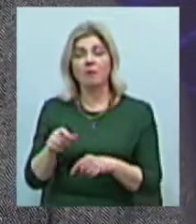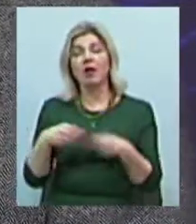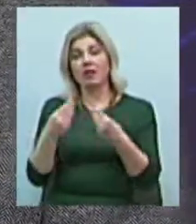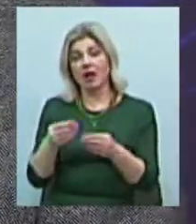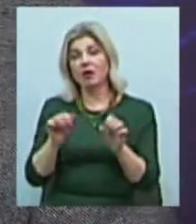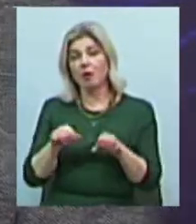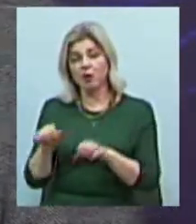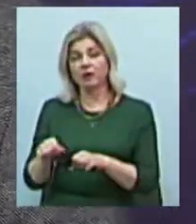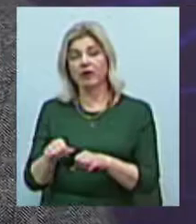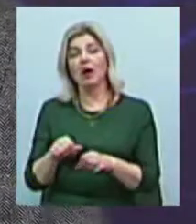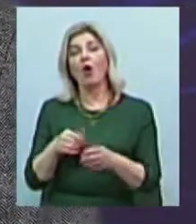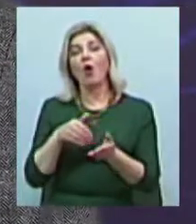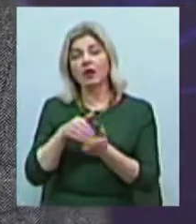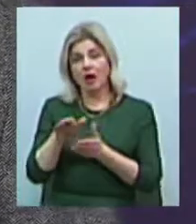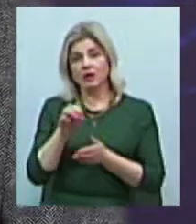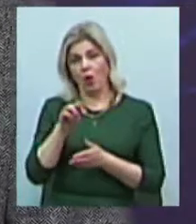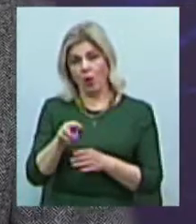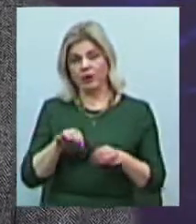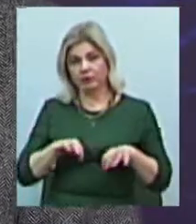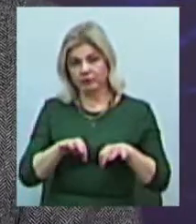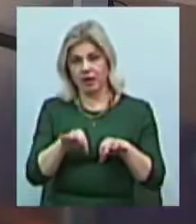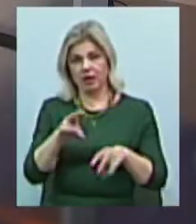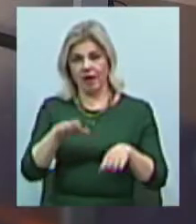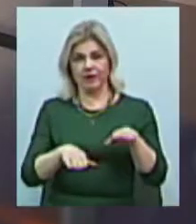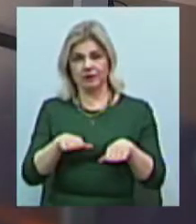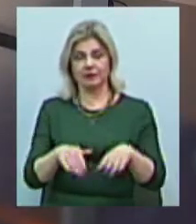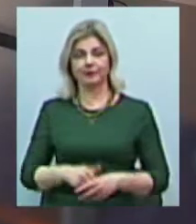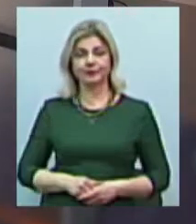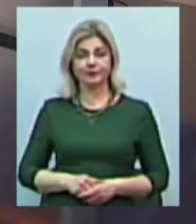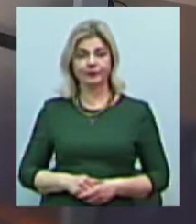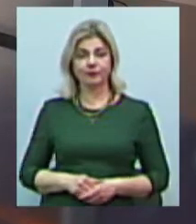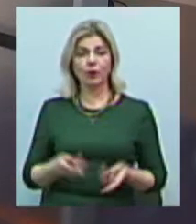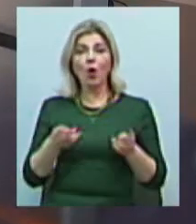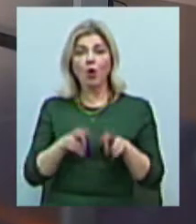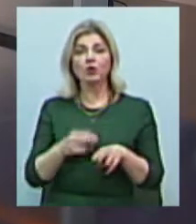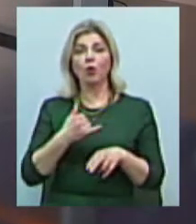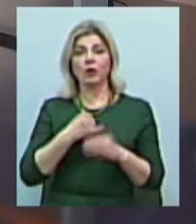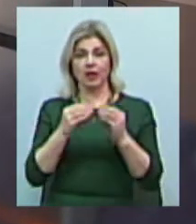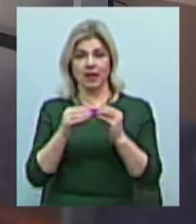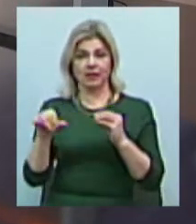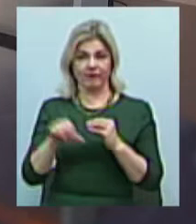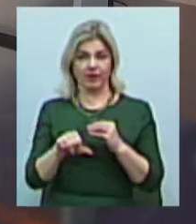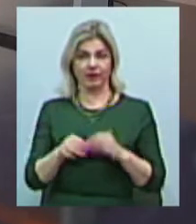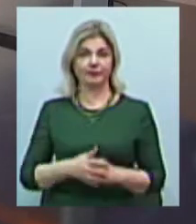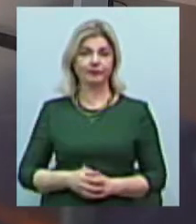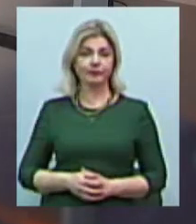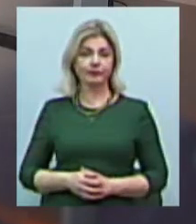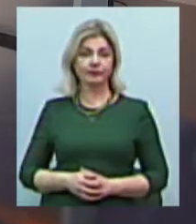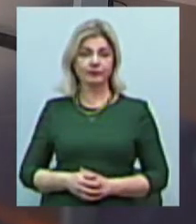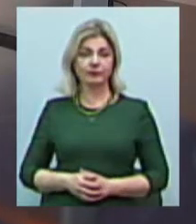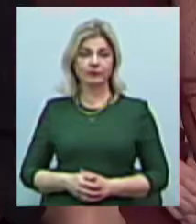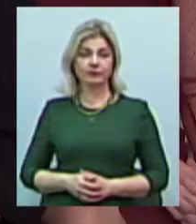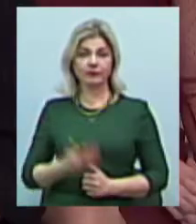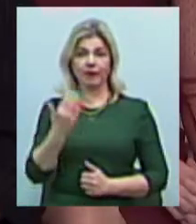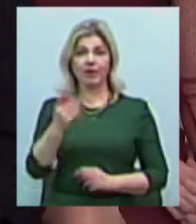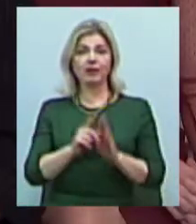відмовитись від заїзду на ГВК. Так, дякую. У нас залишається 10 хвилин, маєте на увазі? Пане Андрію, ви, власне, почали вже тільки що